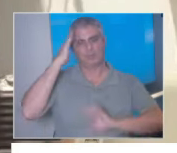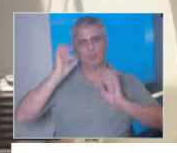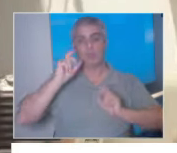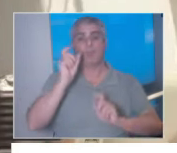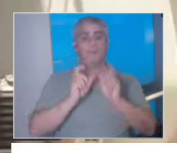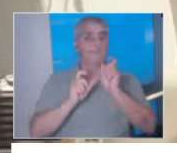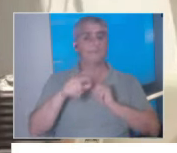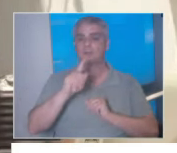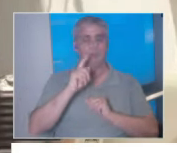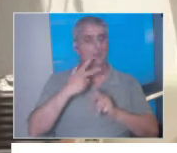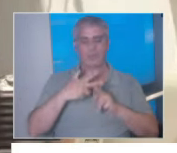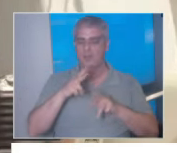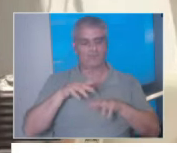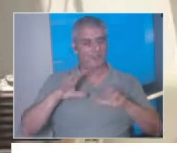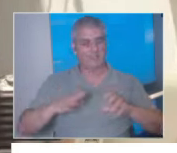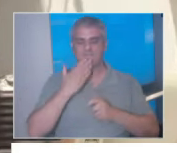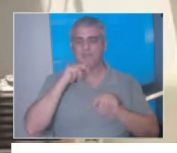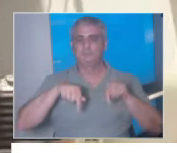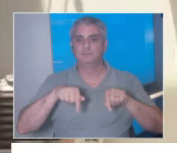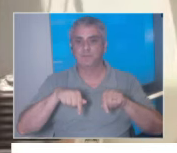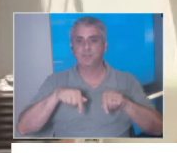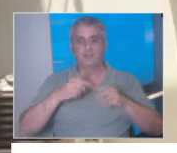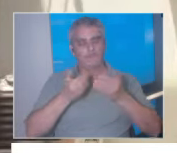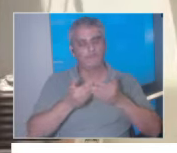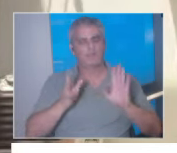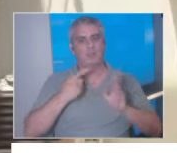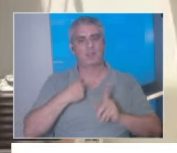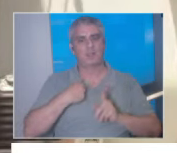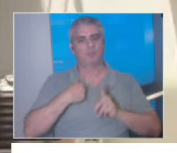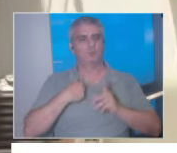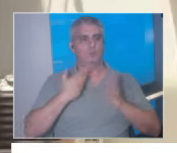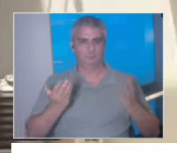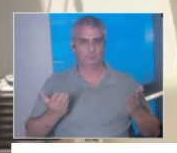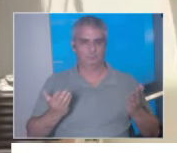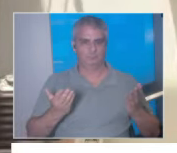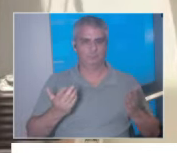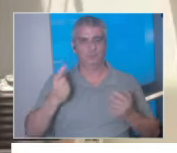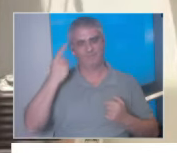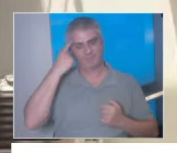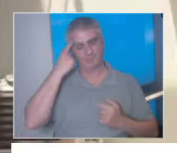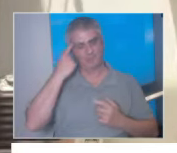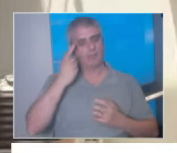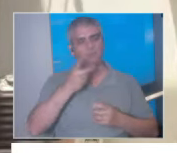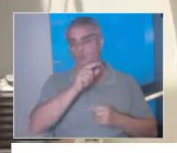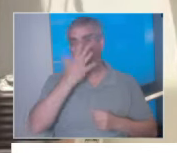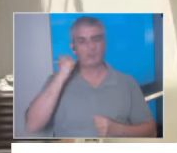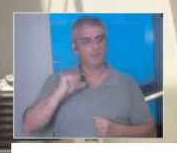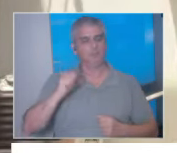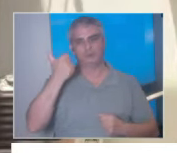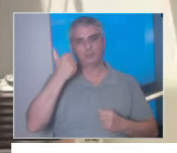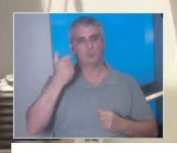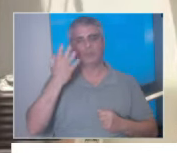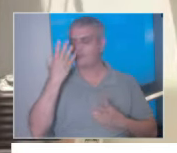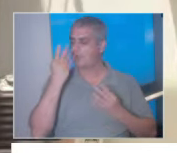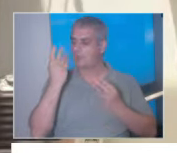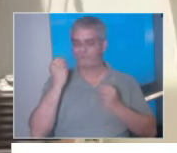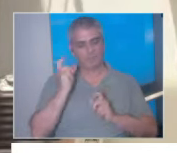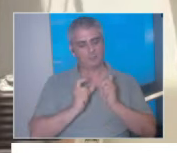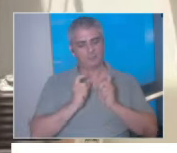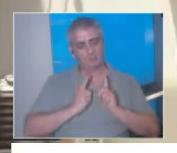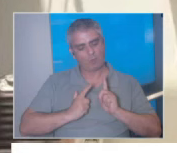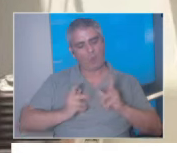בפני, לא רק על פני החברה הישראלית, אלא פתח לנו את השערים וידע לעמוד שם. הוא היה הראשון במחנה, אבל היו לו עוד הרבה